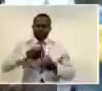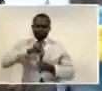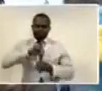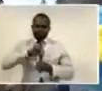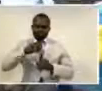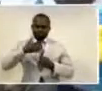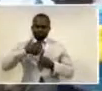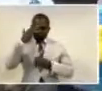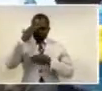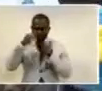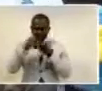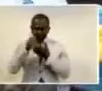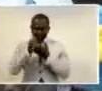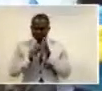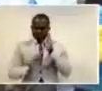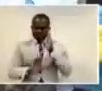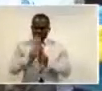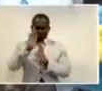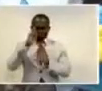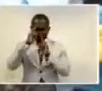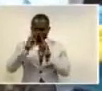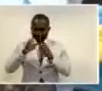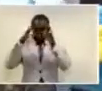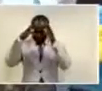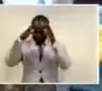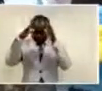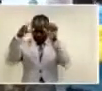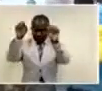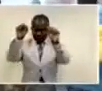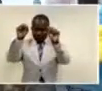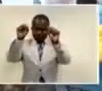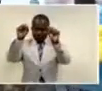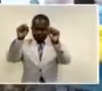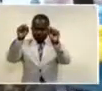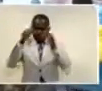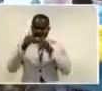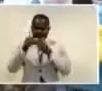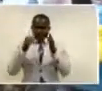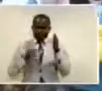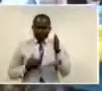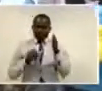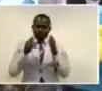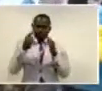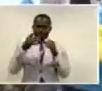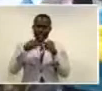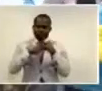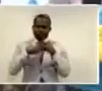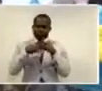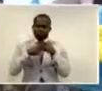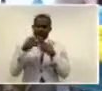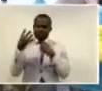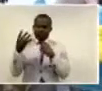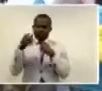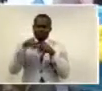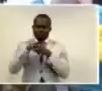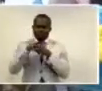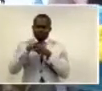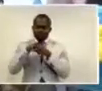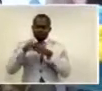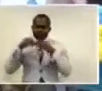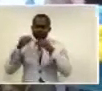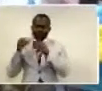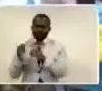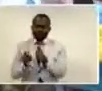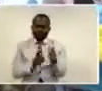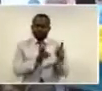muba mufite kugira ngo muduteze imbere nyakubahwa perezida wa repubulika mbere y'icyenda na karindwi kwari mu byirahiro mu ndambara